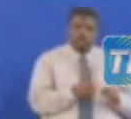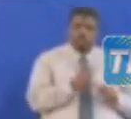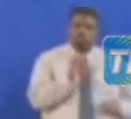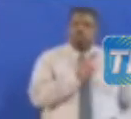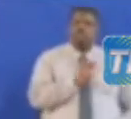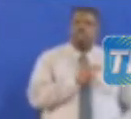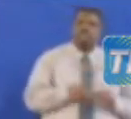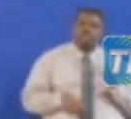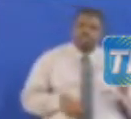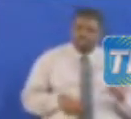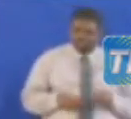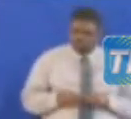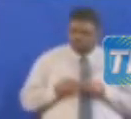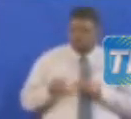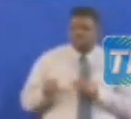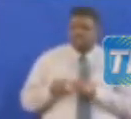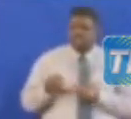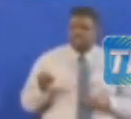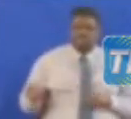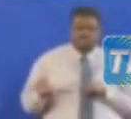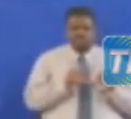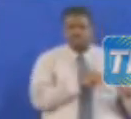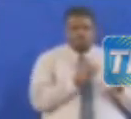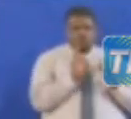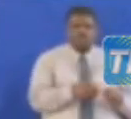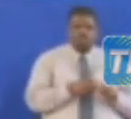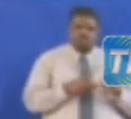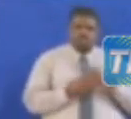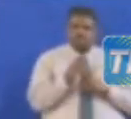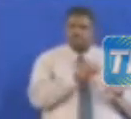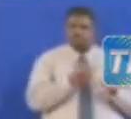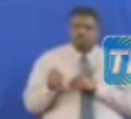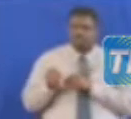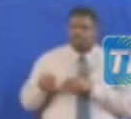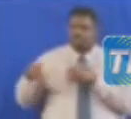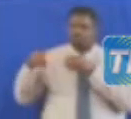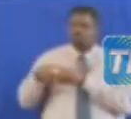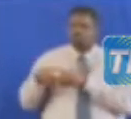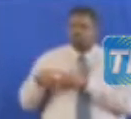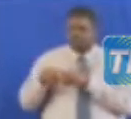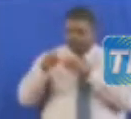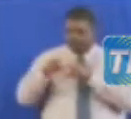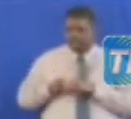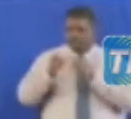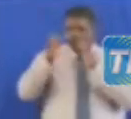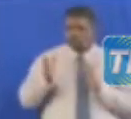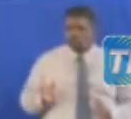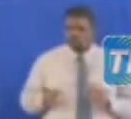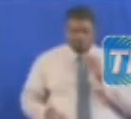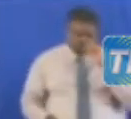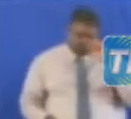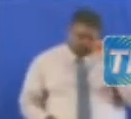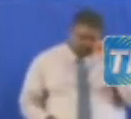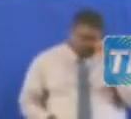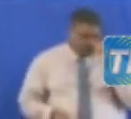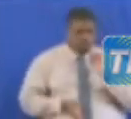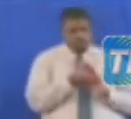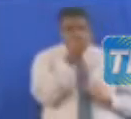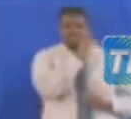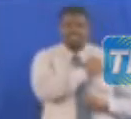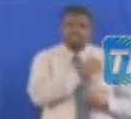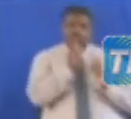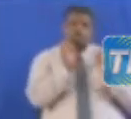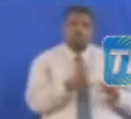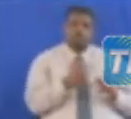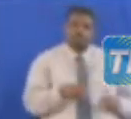wilaya, kuendesha rufaa za walimu waliokata rufaa ngazi ya tume katika makao makuu, kupandisha vyeo